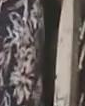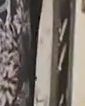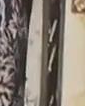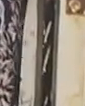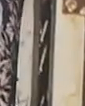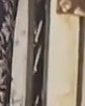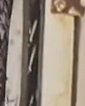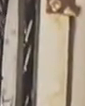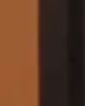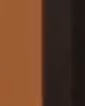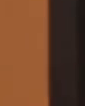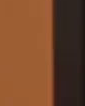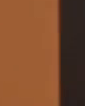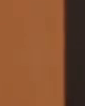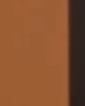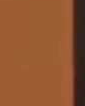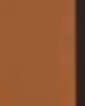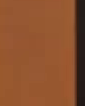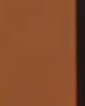putrinya untuk kemudian